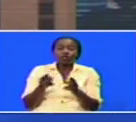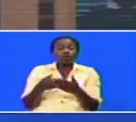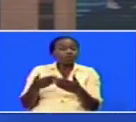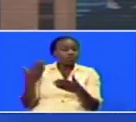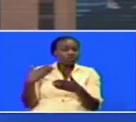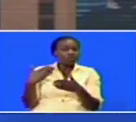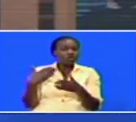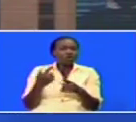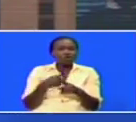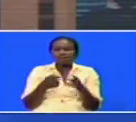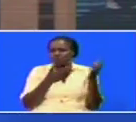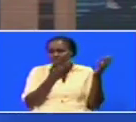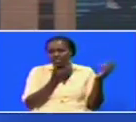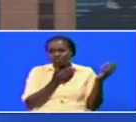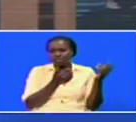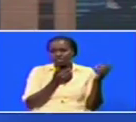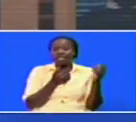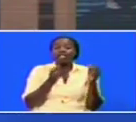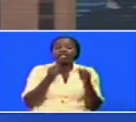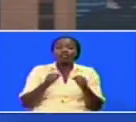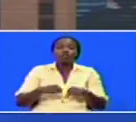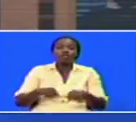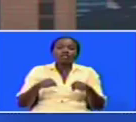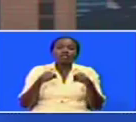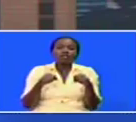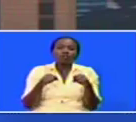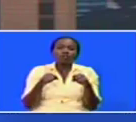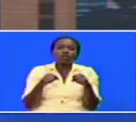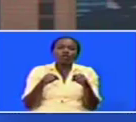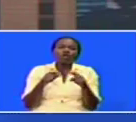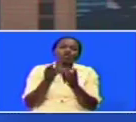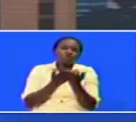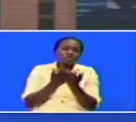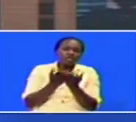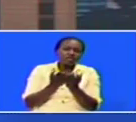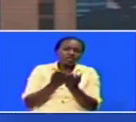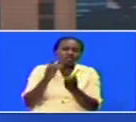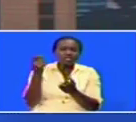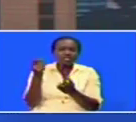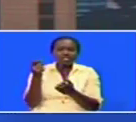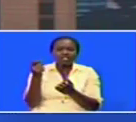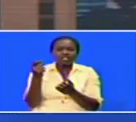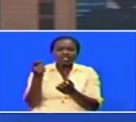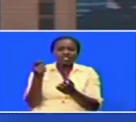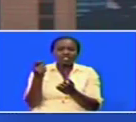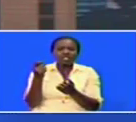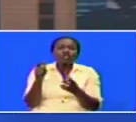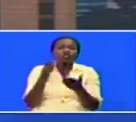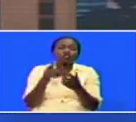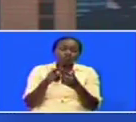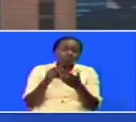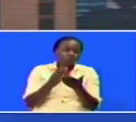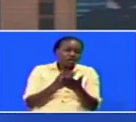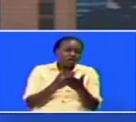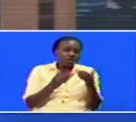So tunatarajia kuwa wataweza kuhudumia Wakenya kwa zile services ambazo wanaweza,